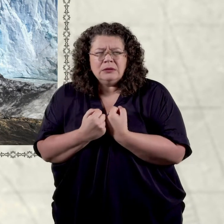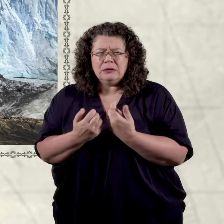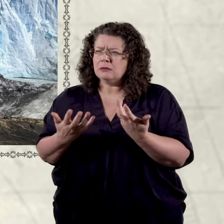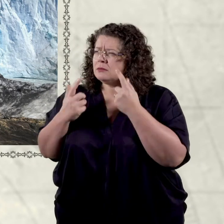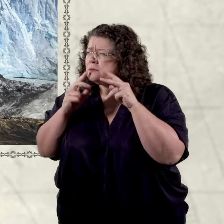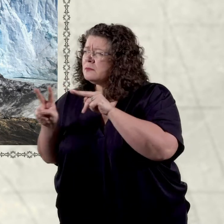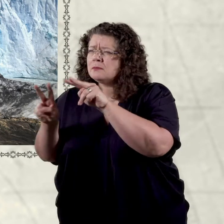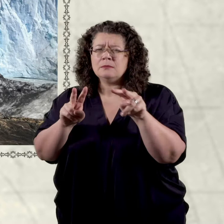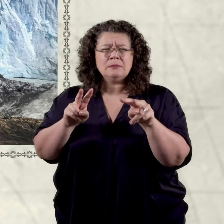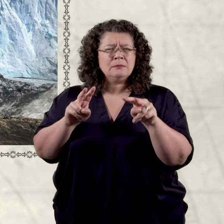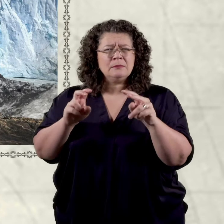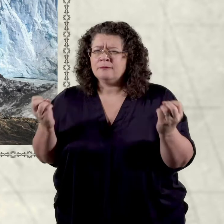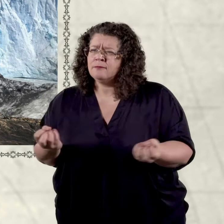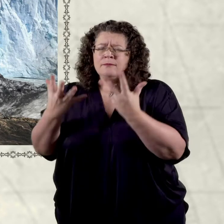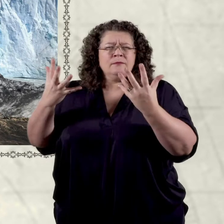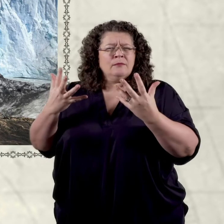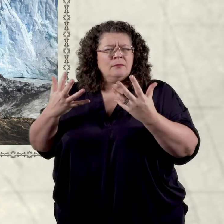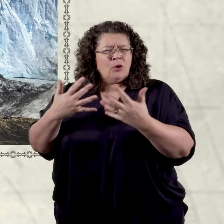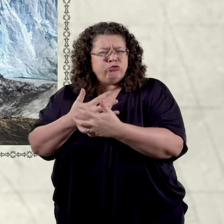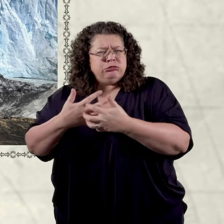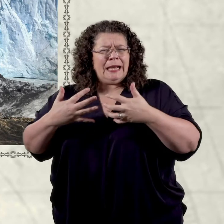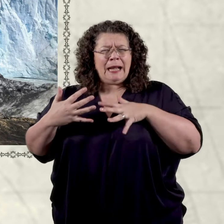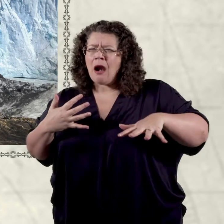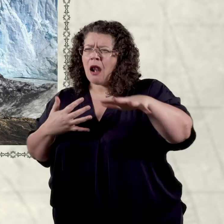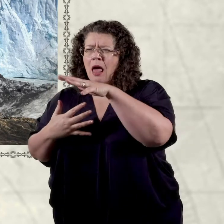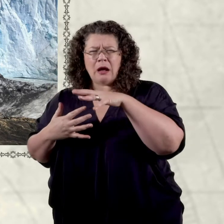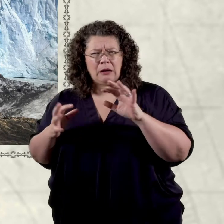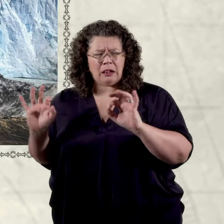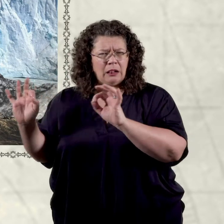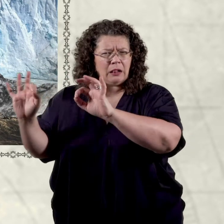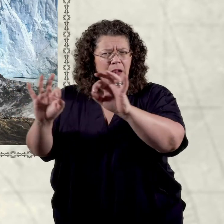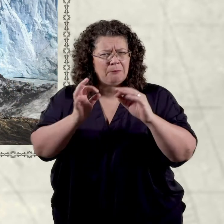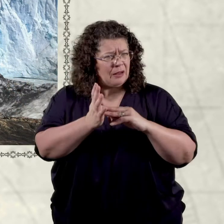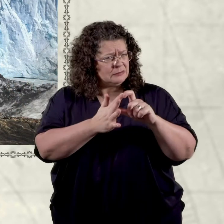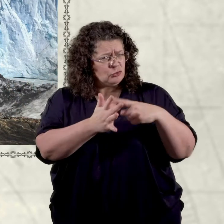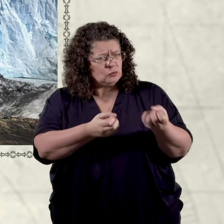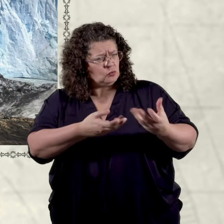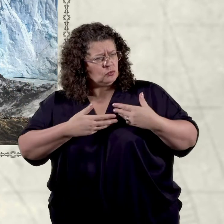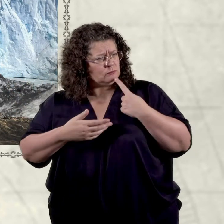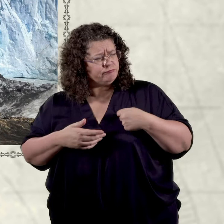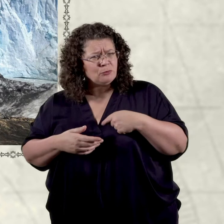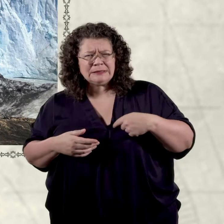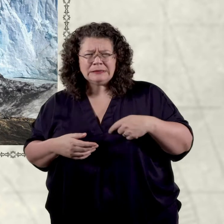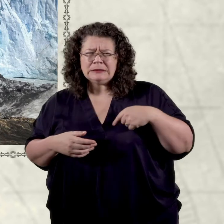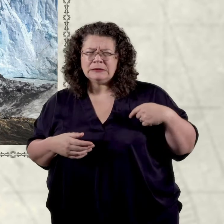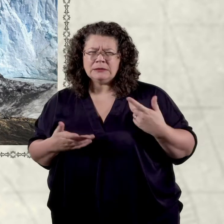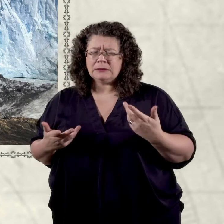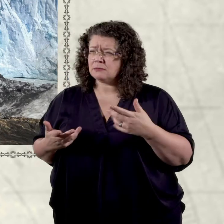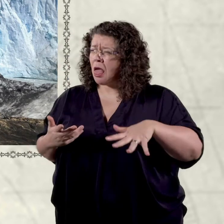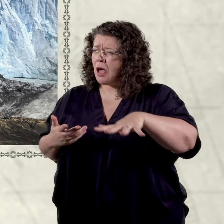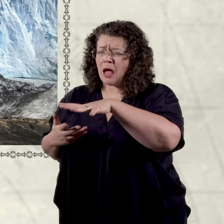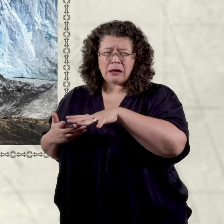oedd ddim hanes o'r tir ffrwythlon oedd Michael D. Jones wedi addo. Dim ond tir sych, di groeso am y gwelwch